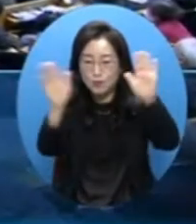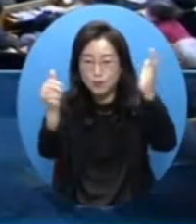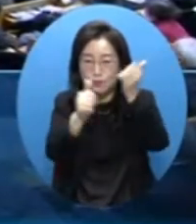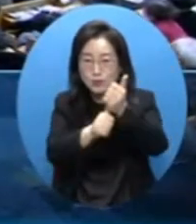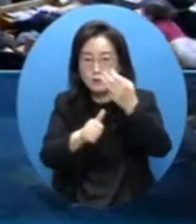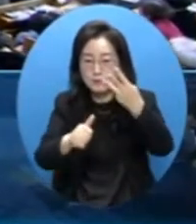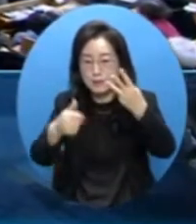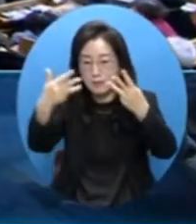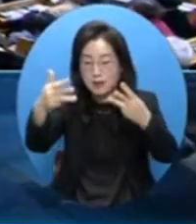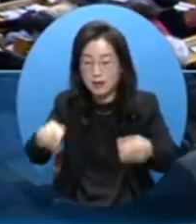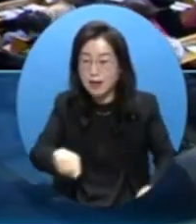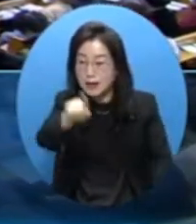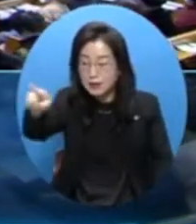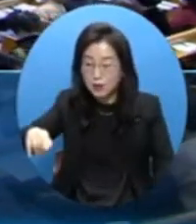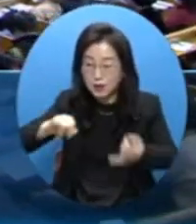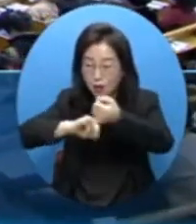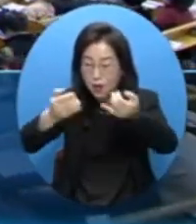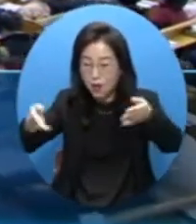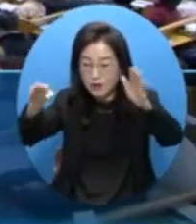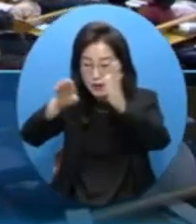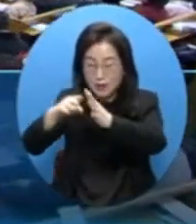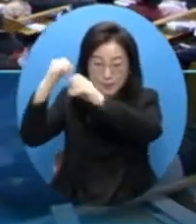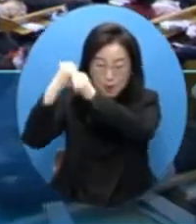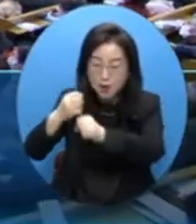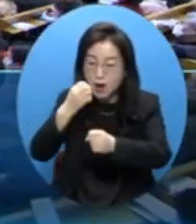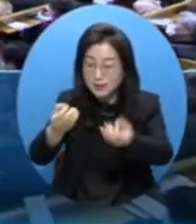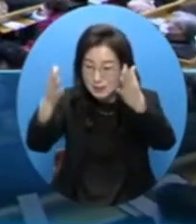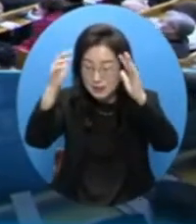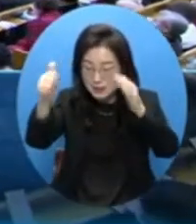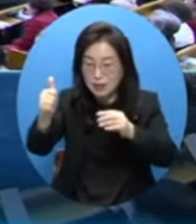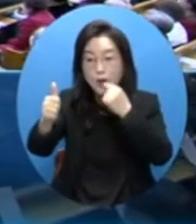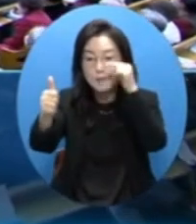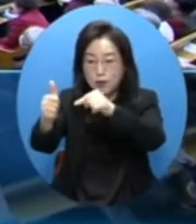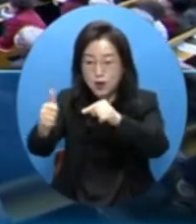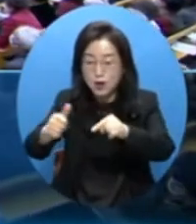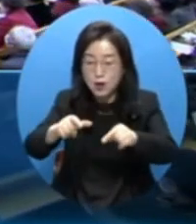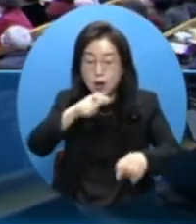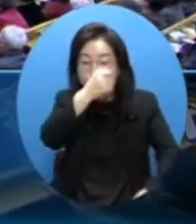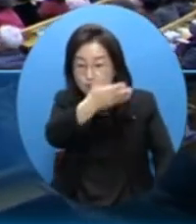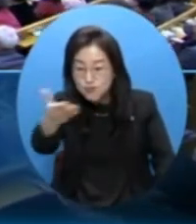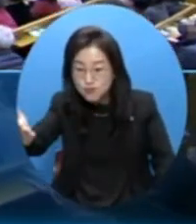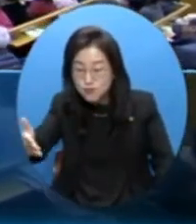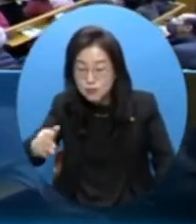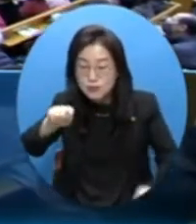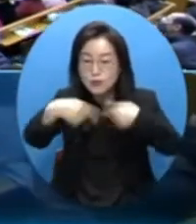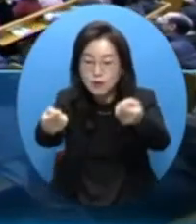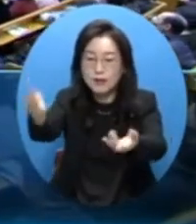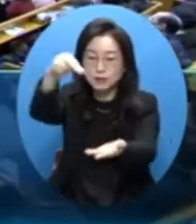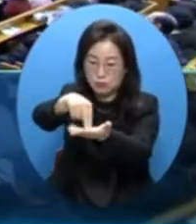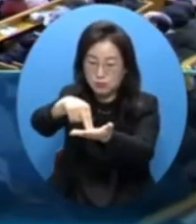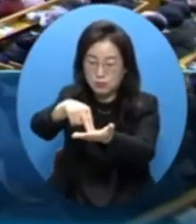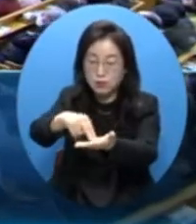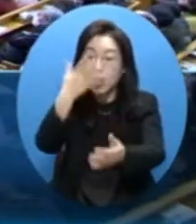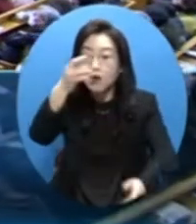보니까 넌 너는 언약궤를 맺은 사람들에게 명령을 이르기를 너희가 요단 물가에 이르거든 요단에 들어서라 하라 무조건 되고 법궤를